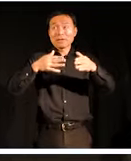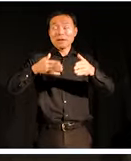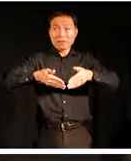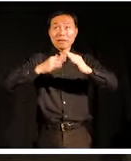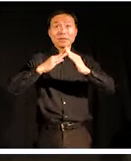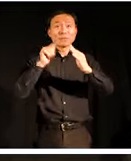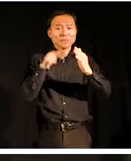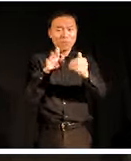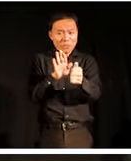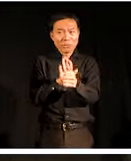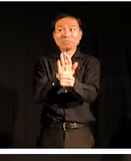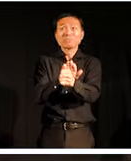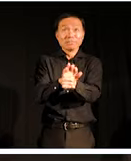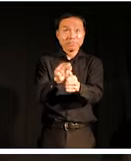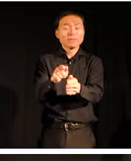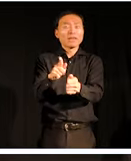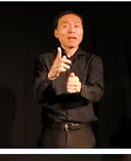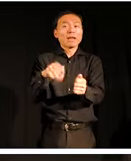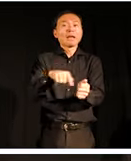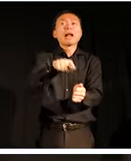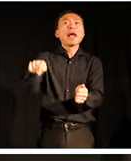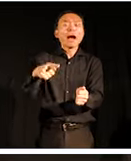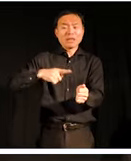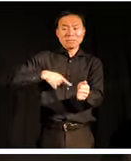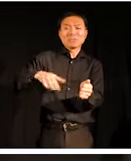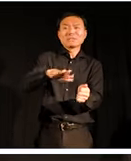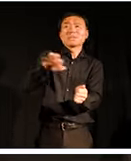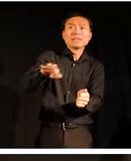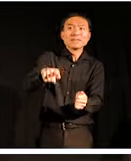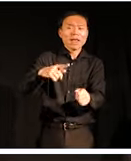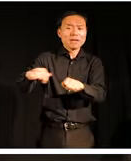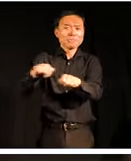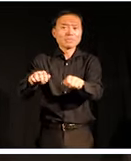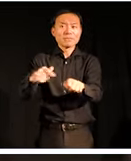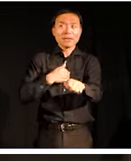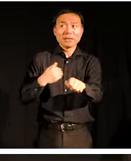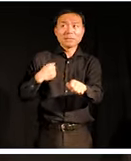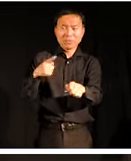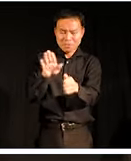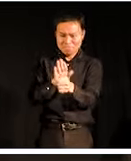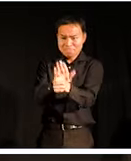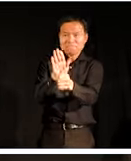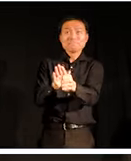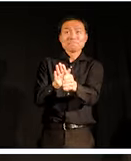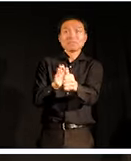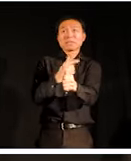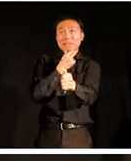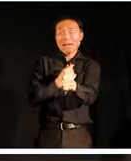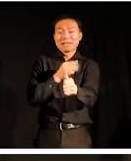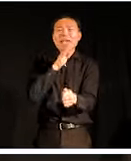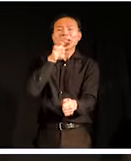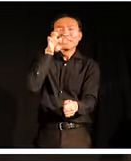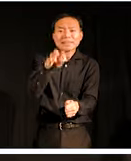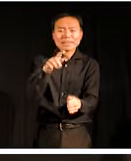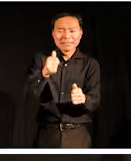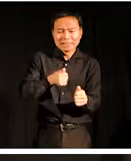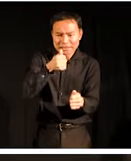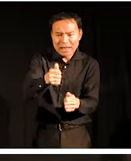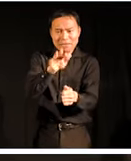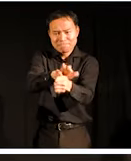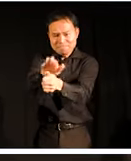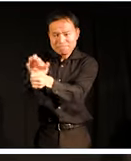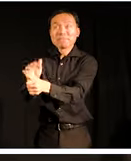サポートしていってま彼らがあの自分たちで運営できるようにサポート続けてくっていうのもあの試演であのもう現地に入ってやってくってのもあるん